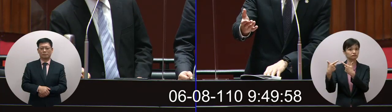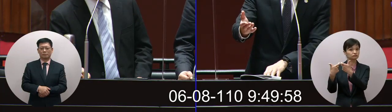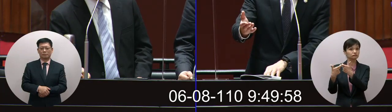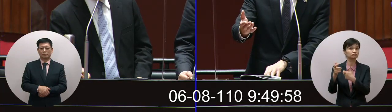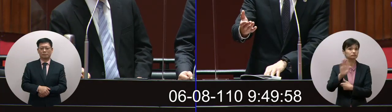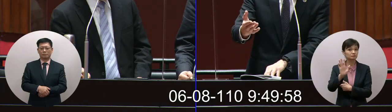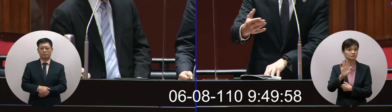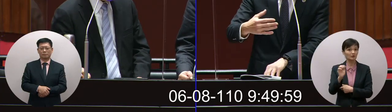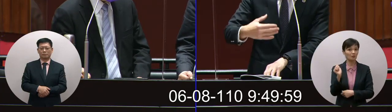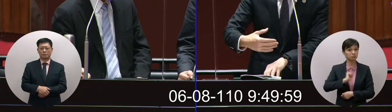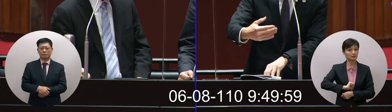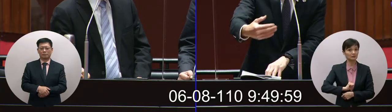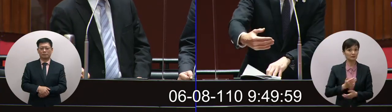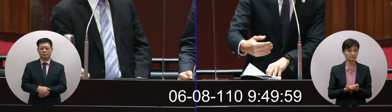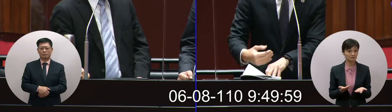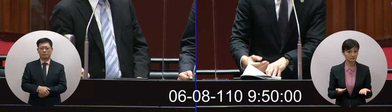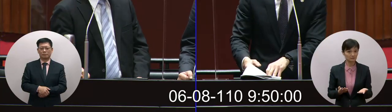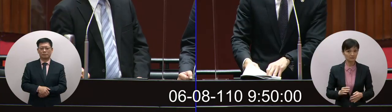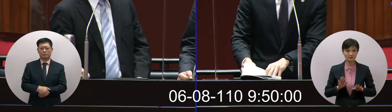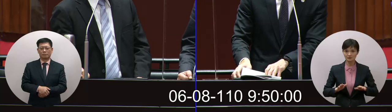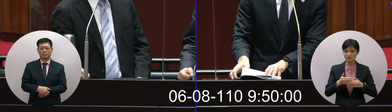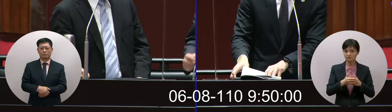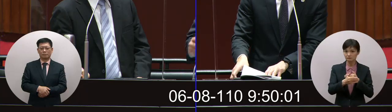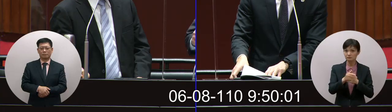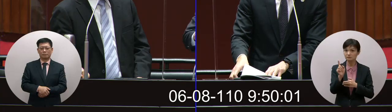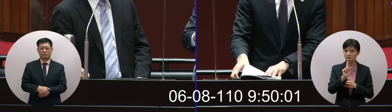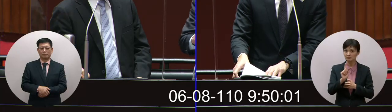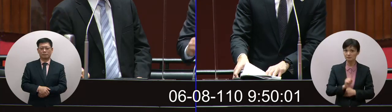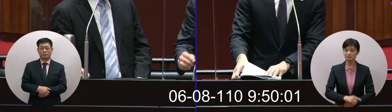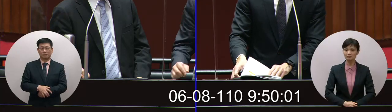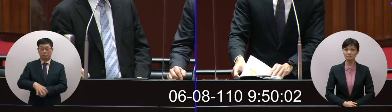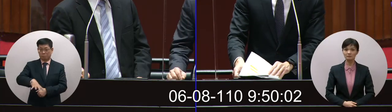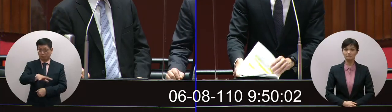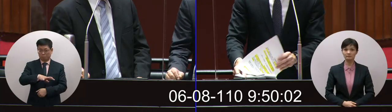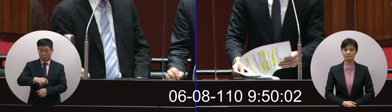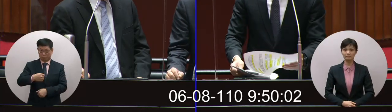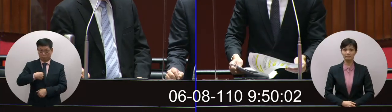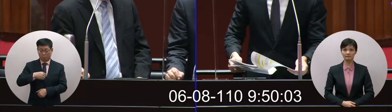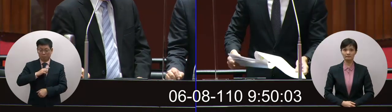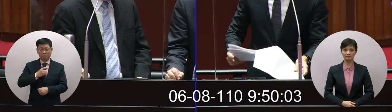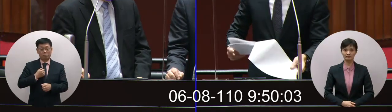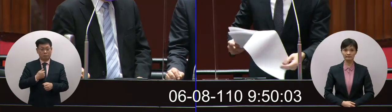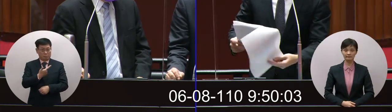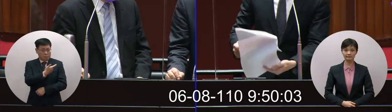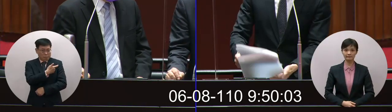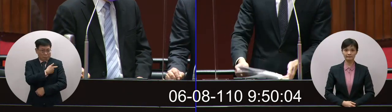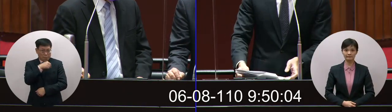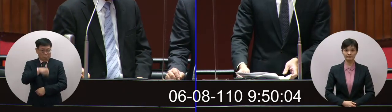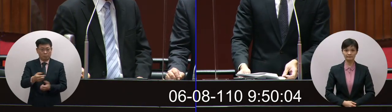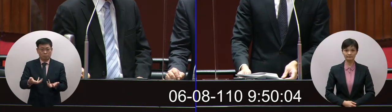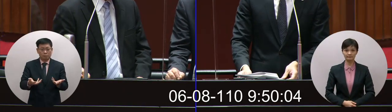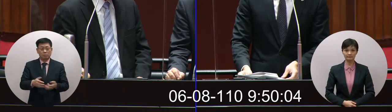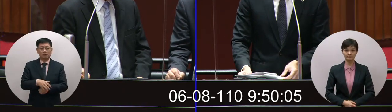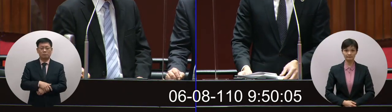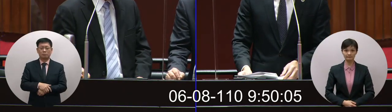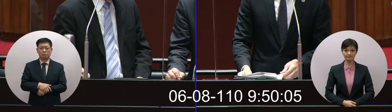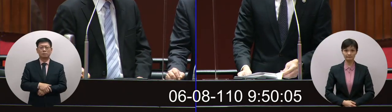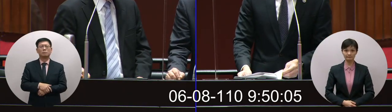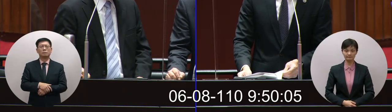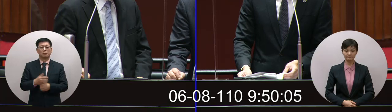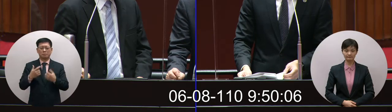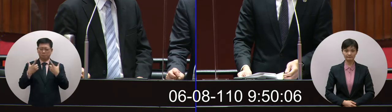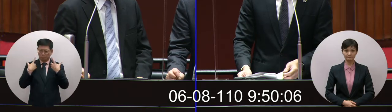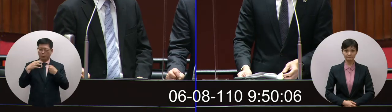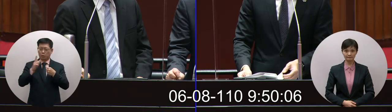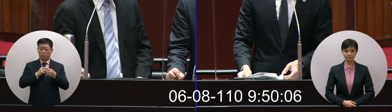当请部长吼，小讲即马这个进度安怎？ 整个。规个这疫苗的接种，当然这个哈、哦，有一个迄